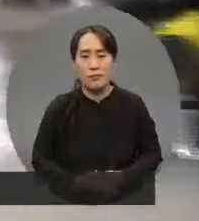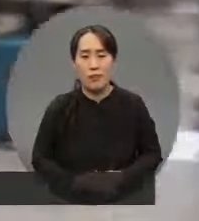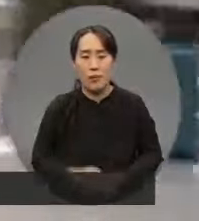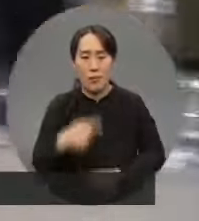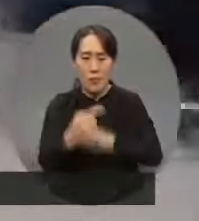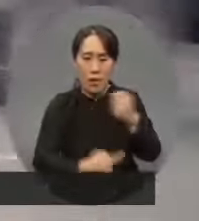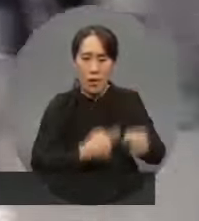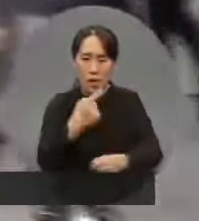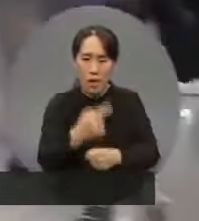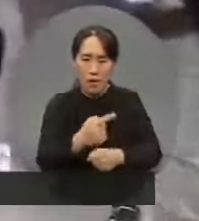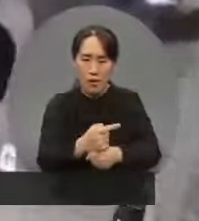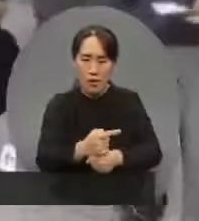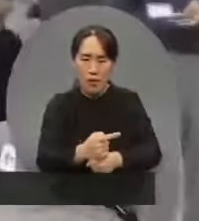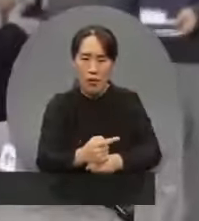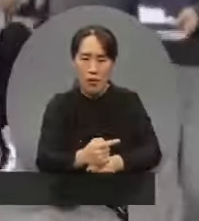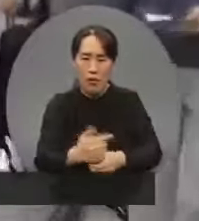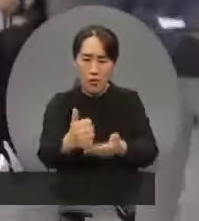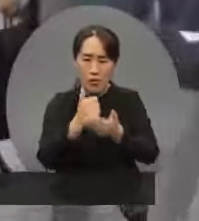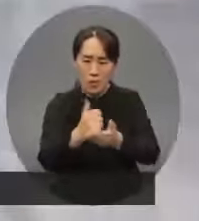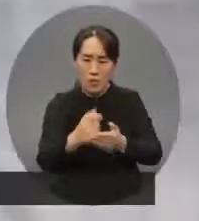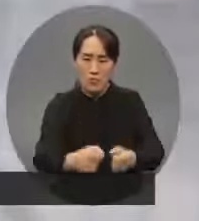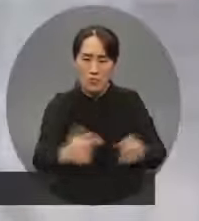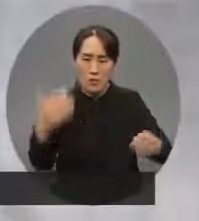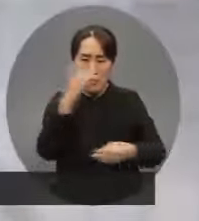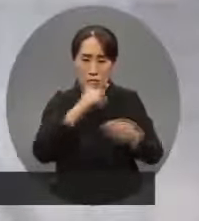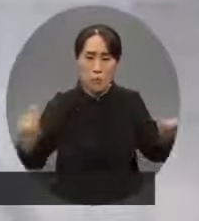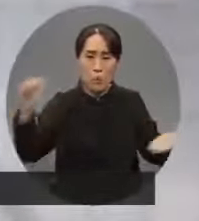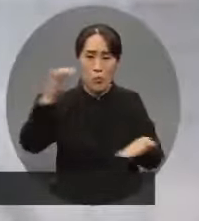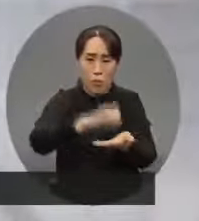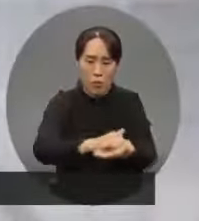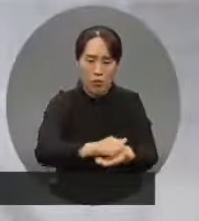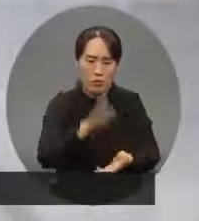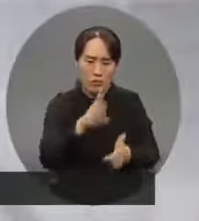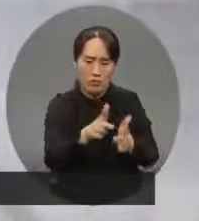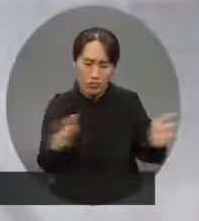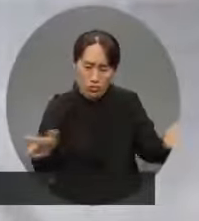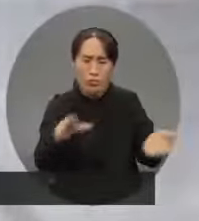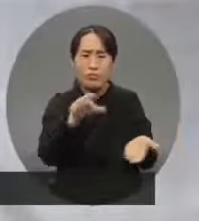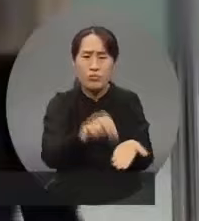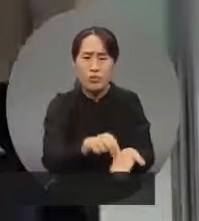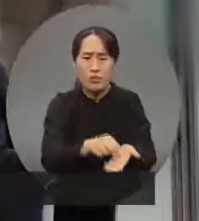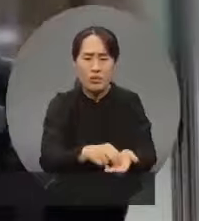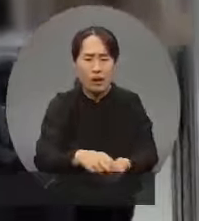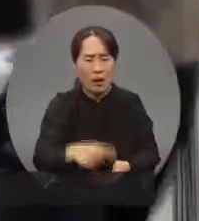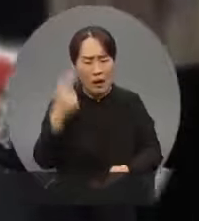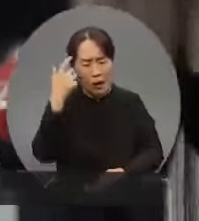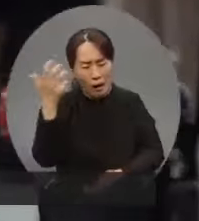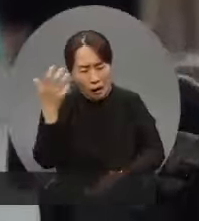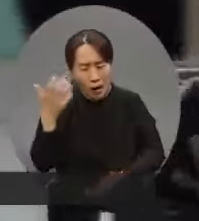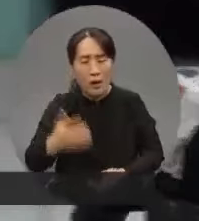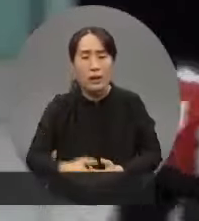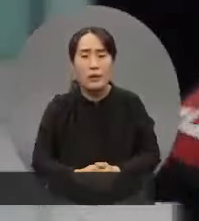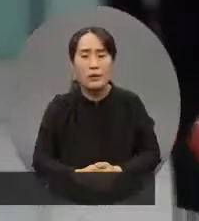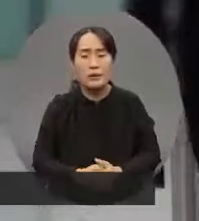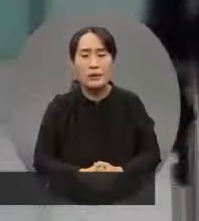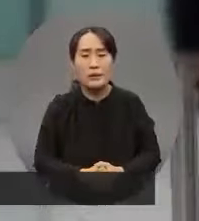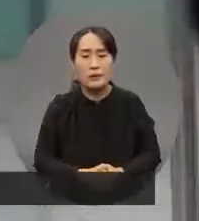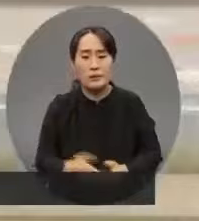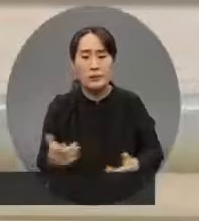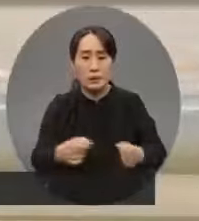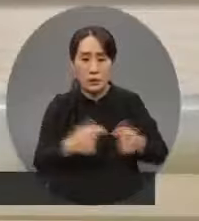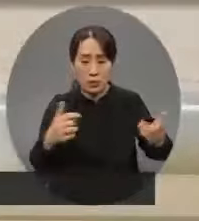해마다 최다 실적을 경신 중인 청주국제공항은 심각한 주차난으로 골머리를 앓고 있습니다.